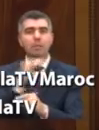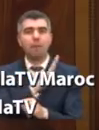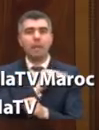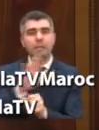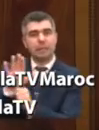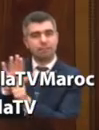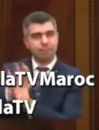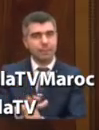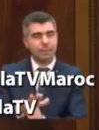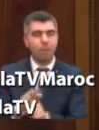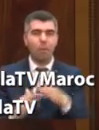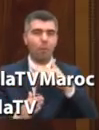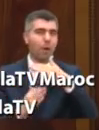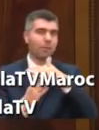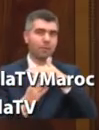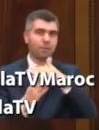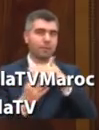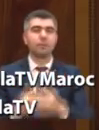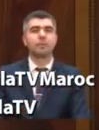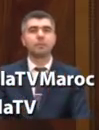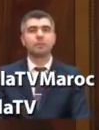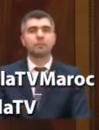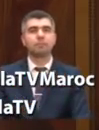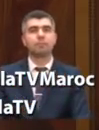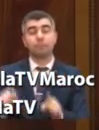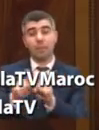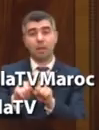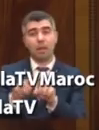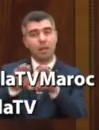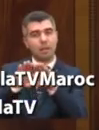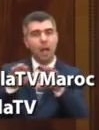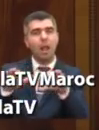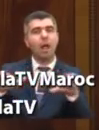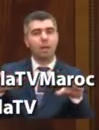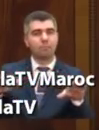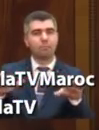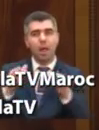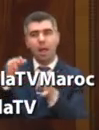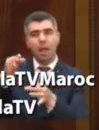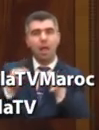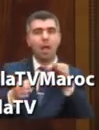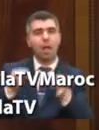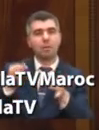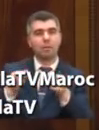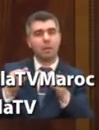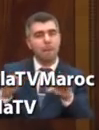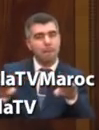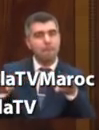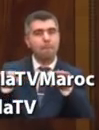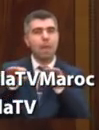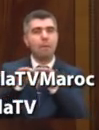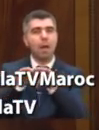السيادة الفلسطينية من أجل تحقيق سلم عادل ومتوازن